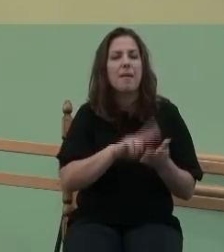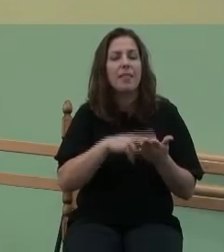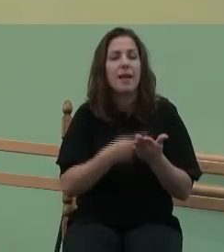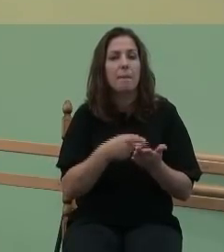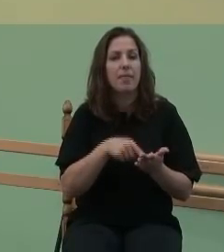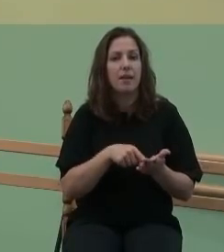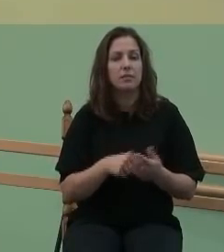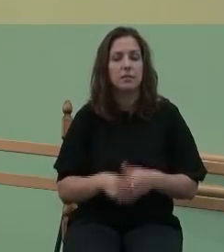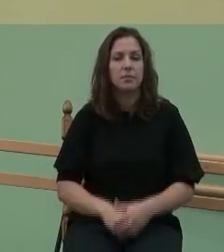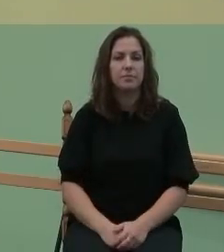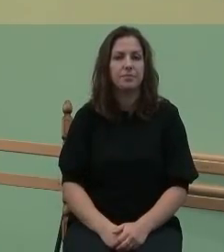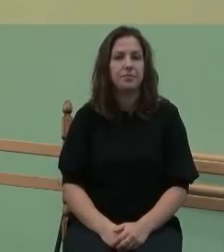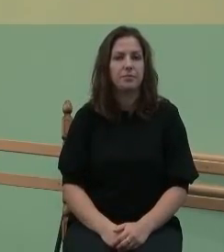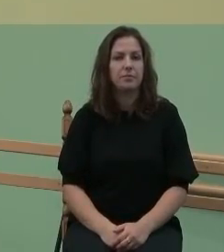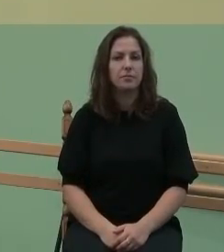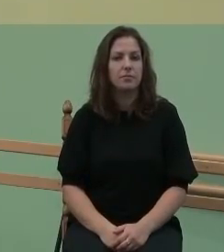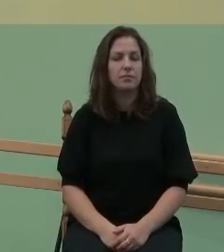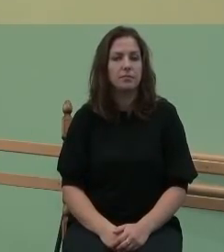interpretacje.